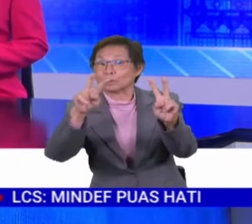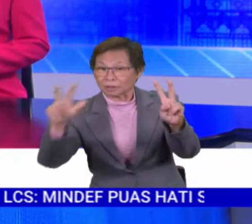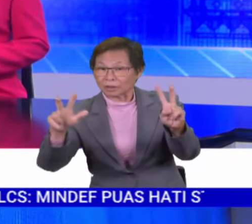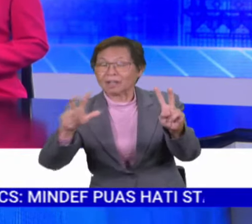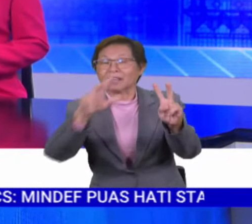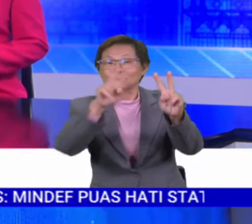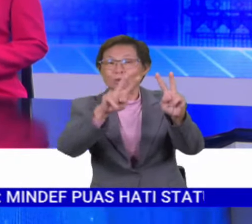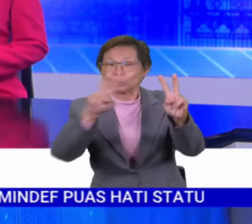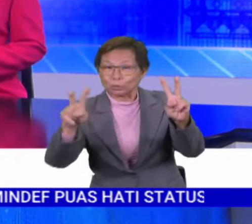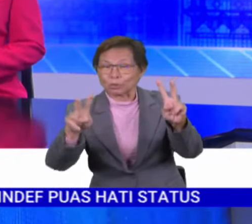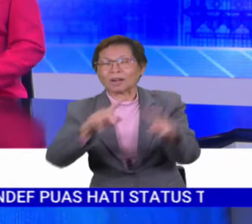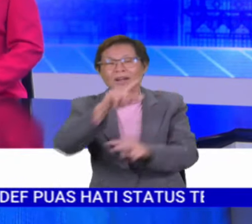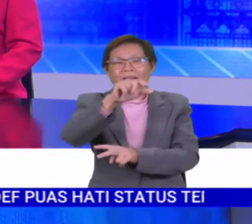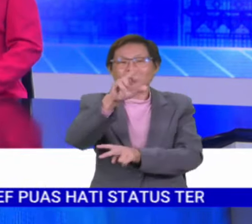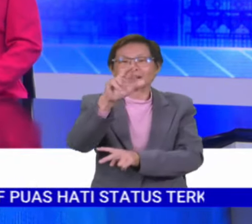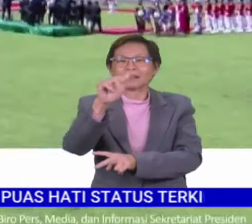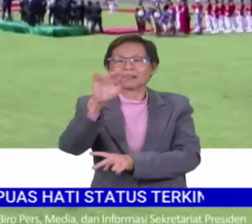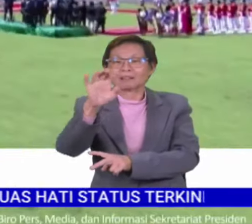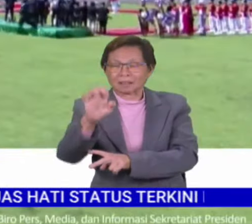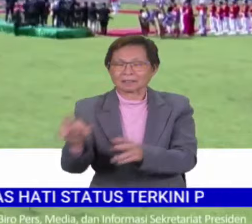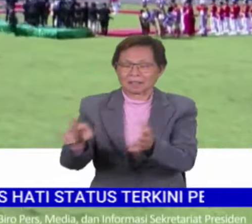di Jakarta melaporkan.